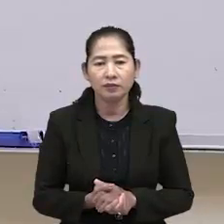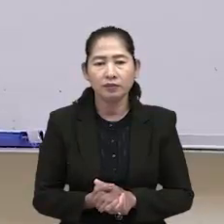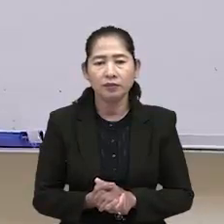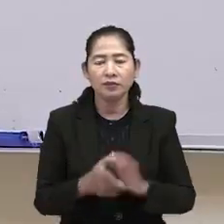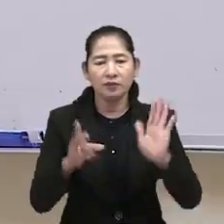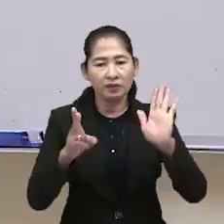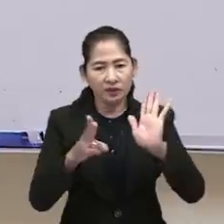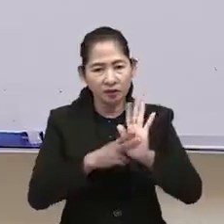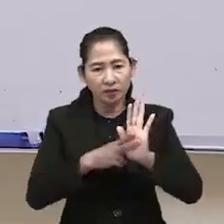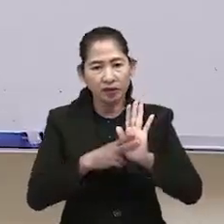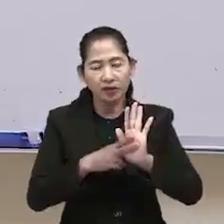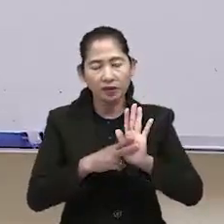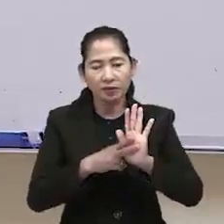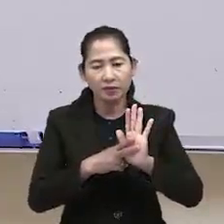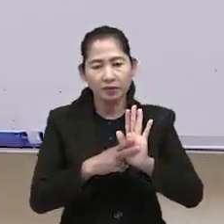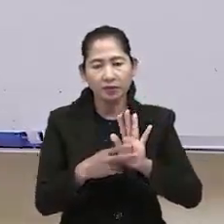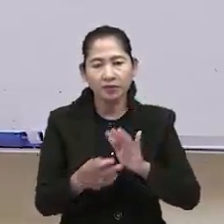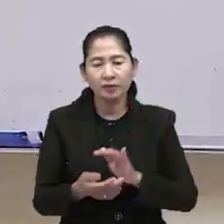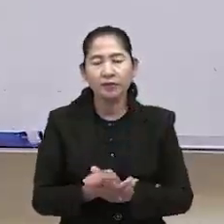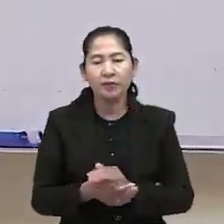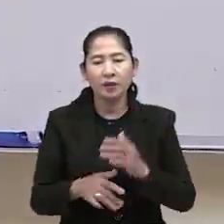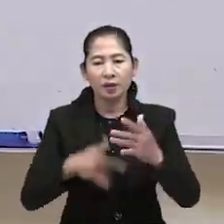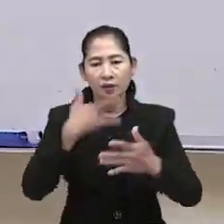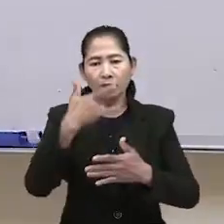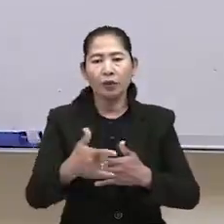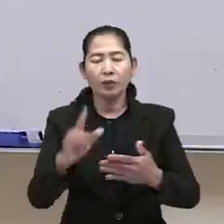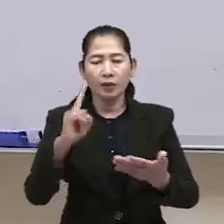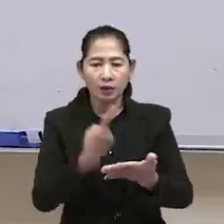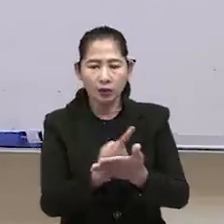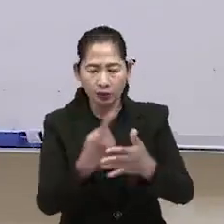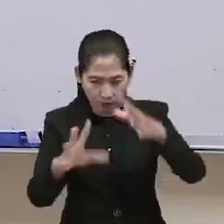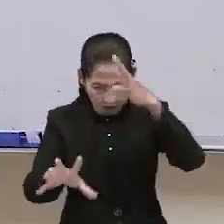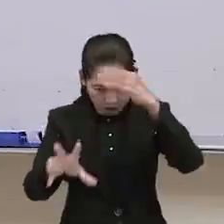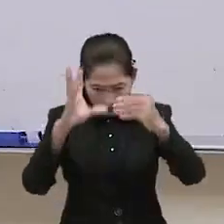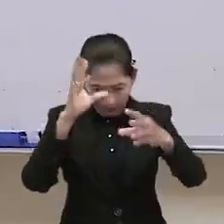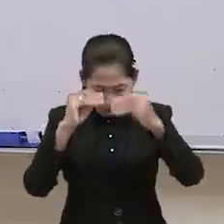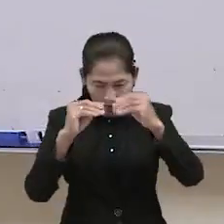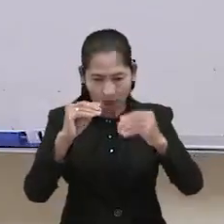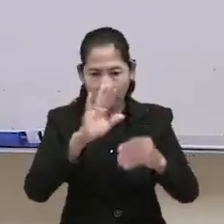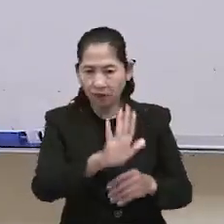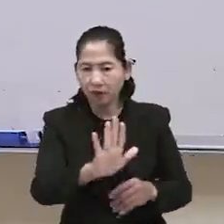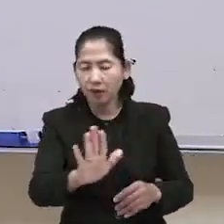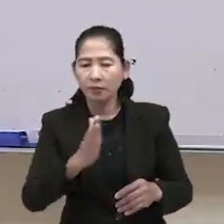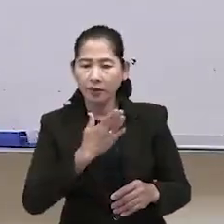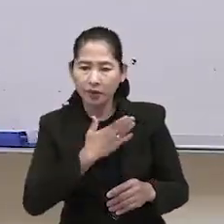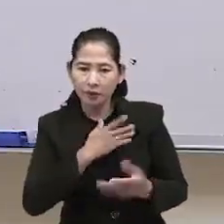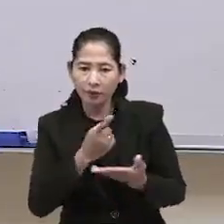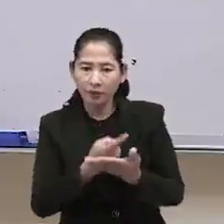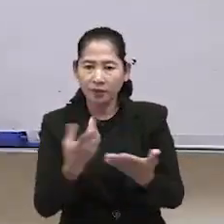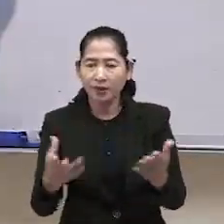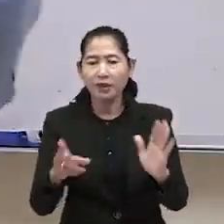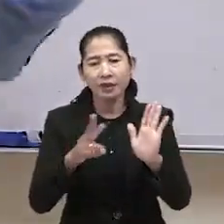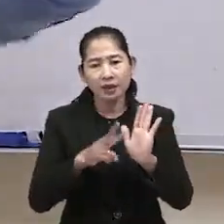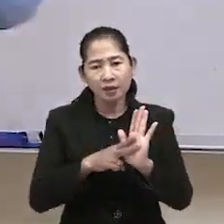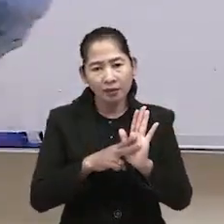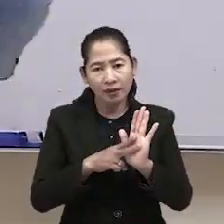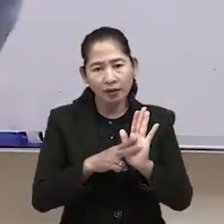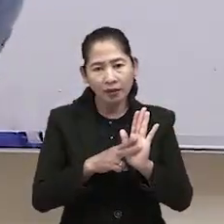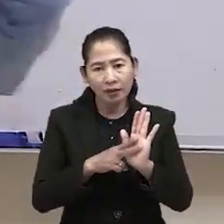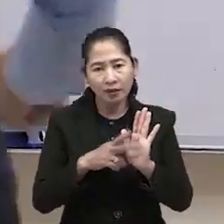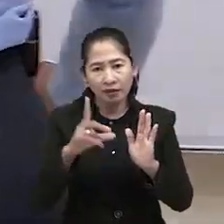ច្បាស់លុះហើយកូនទាំងអស់គ្នាបន្ទាប់ពីការចូលរួមរៀនជាមួយអ្នកគ្រូមកកូនមានអារម្មណ៍ថាយ៉ាងម៉េចដែរក្រាន់ច្បាស់ទេ